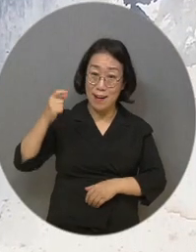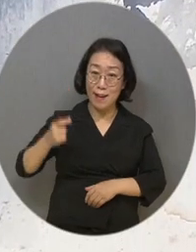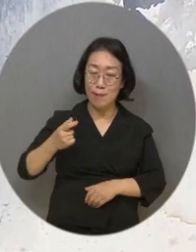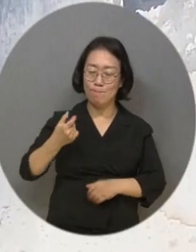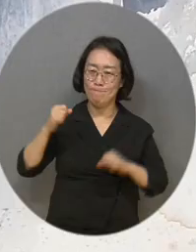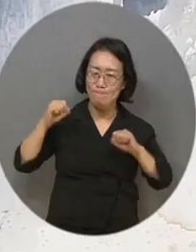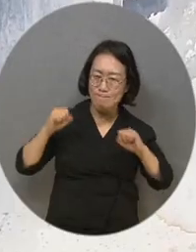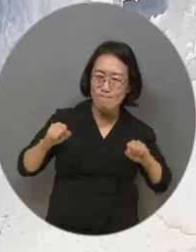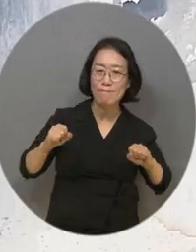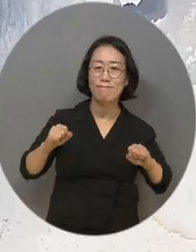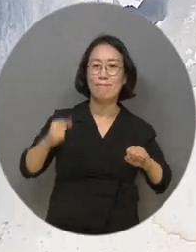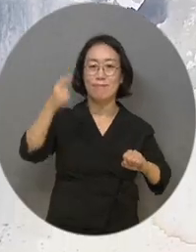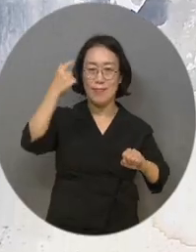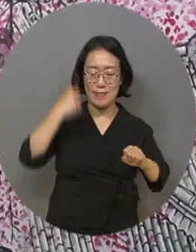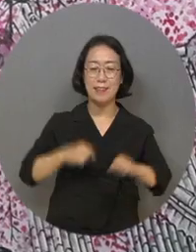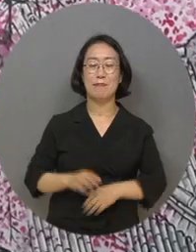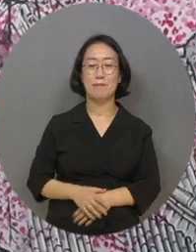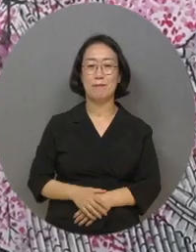나타냅니다.